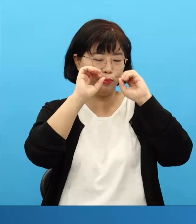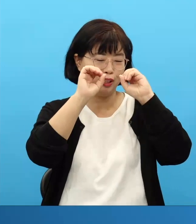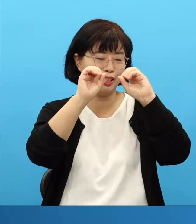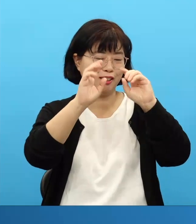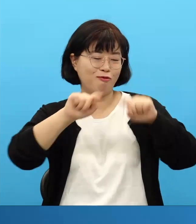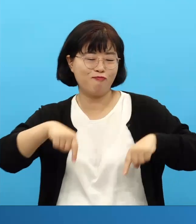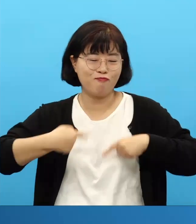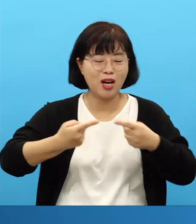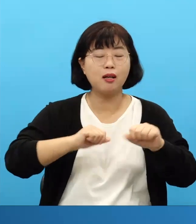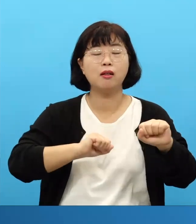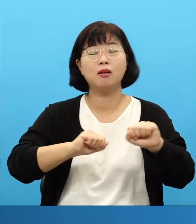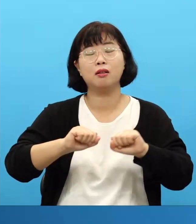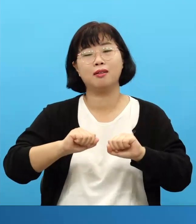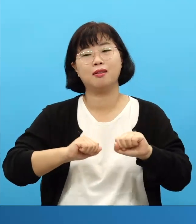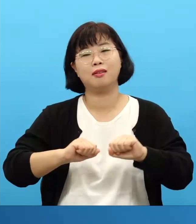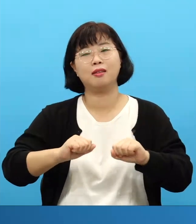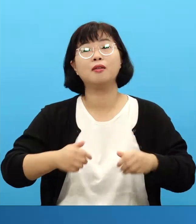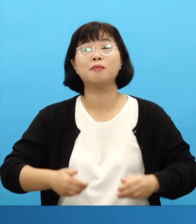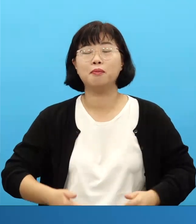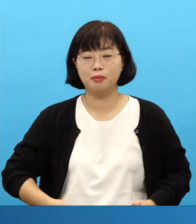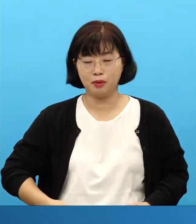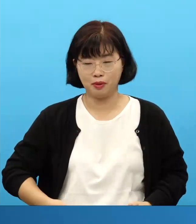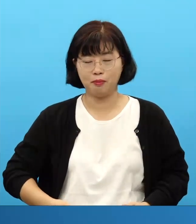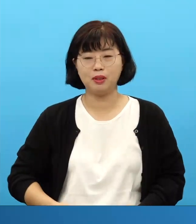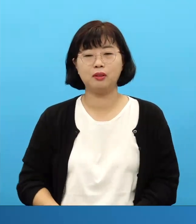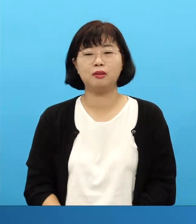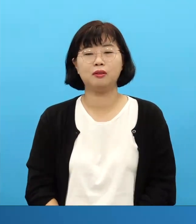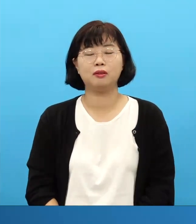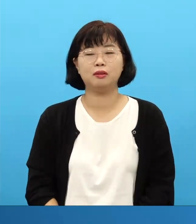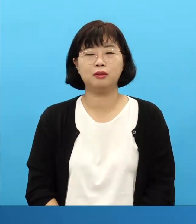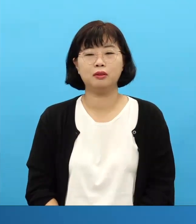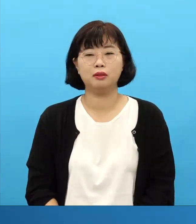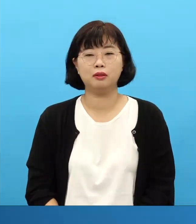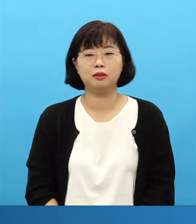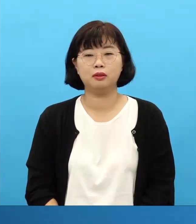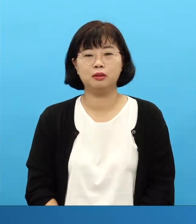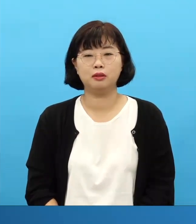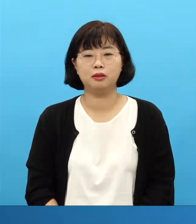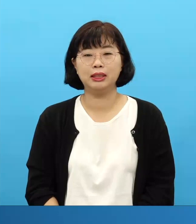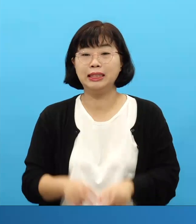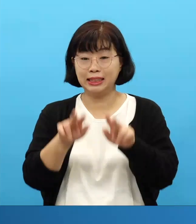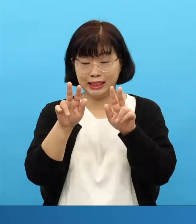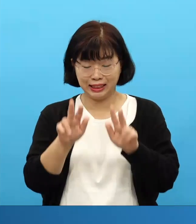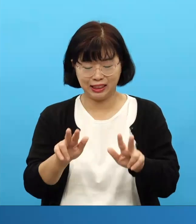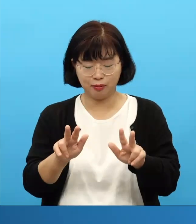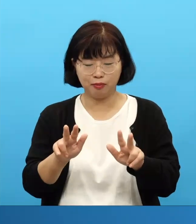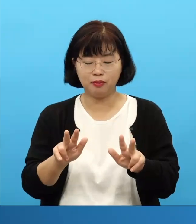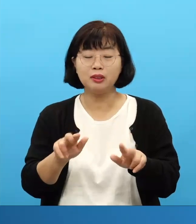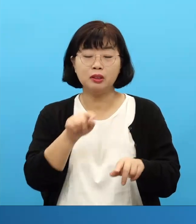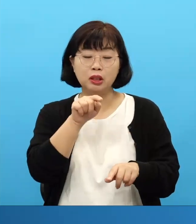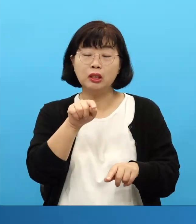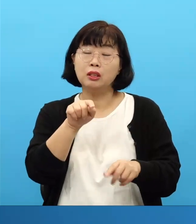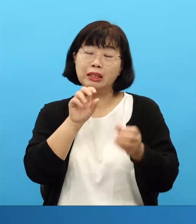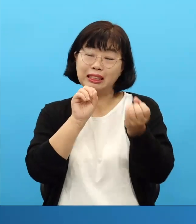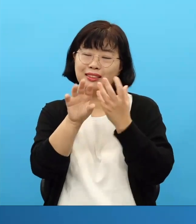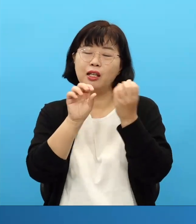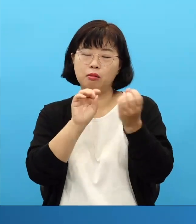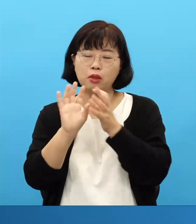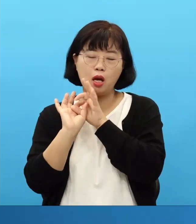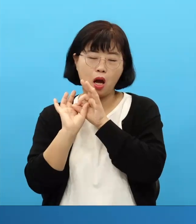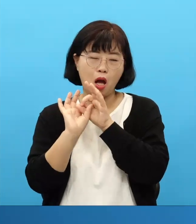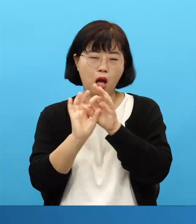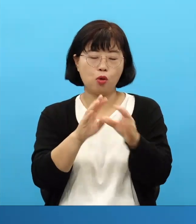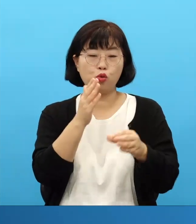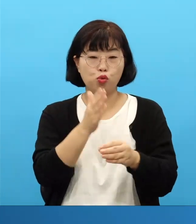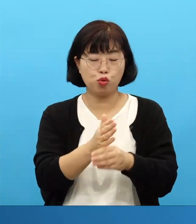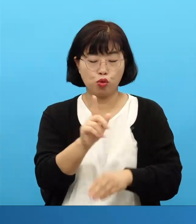in God's time schedule. 지금도 그 이름으로 응답이 나옵니다. And what did they testify? That the answers arise even now in His name.